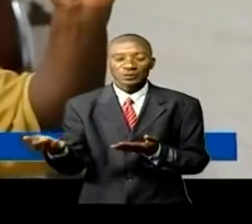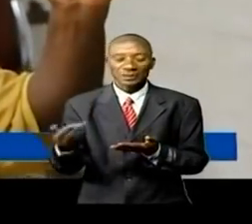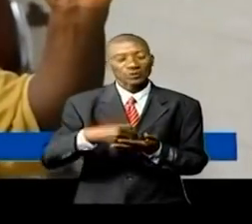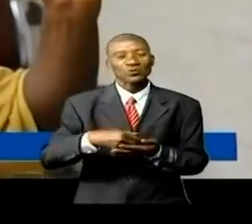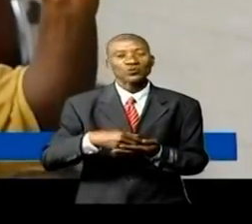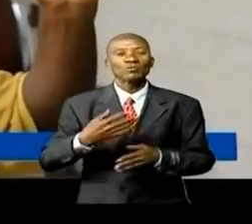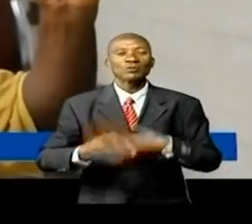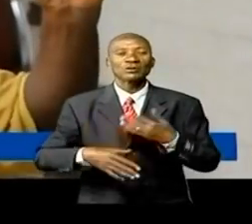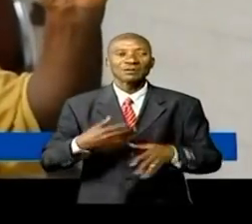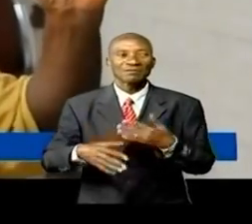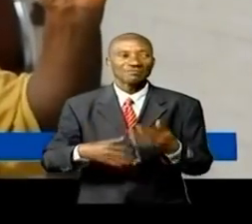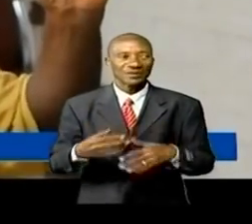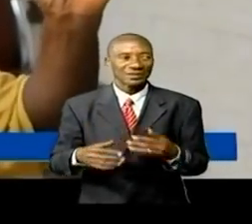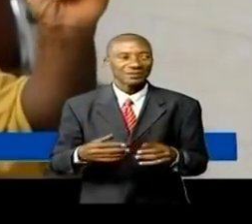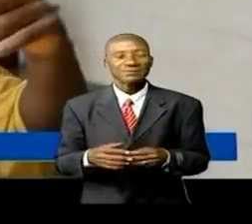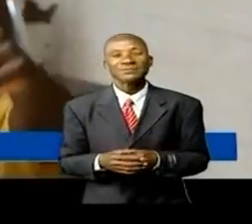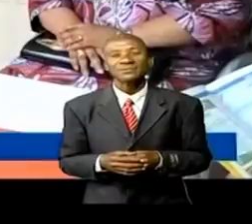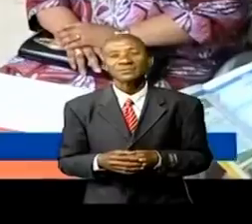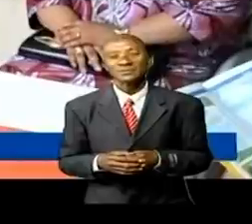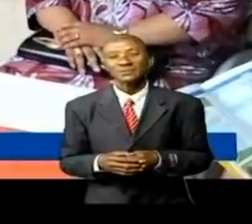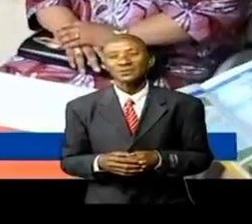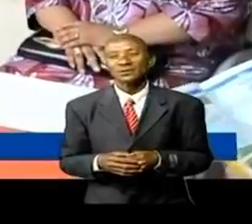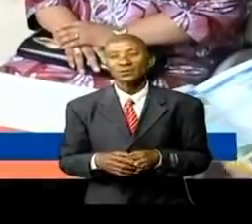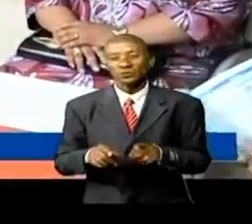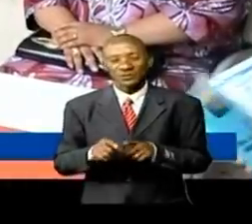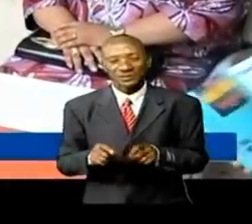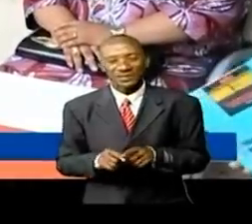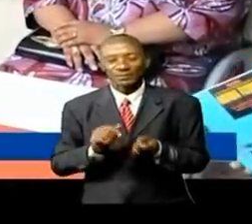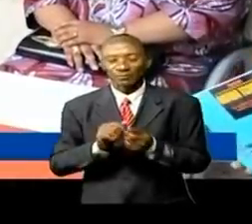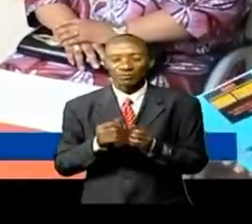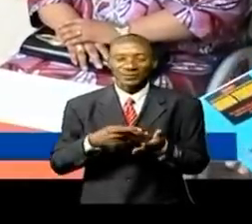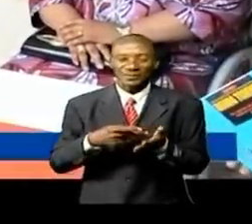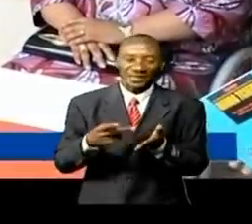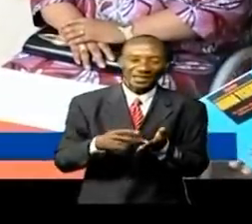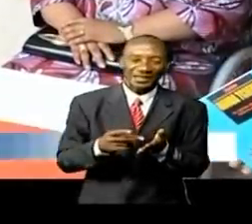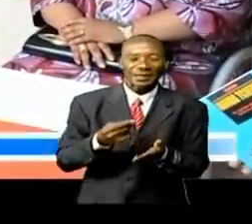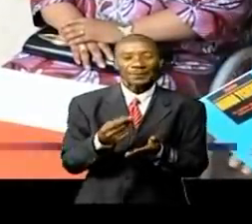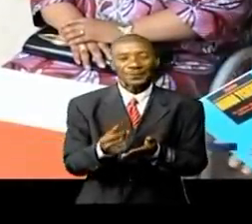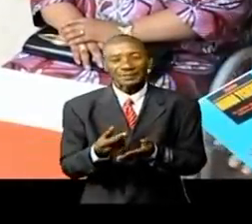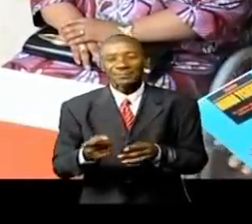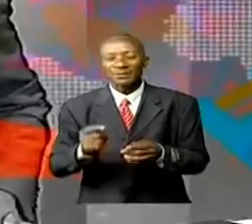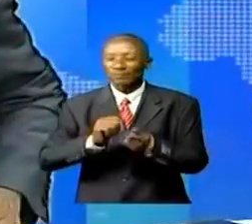notamment aux conditions de vie, de salaire et des primes ainsi que de la mégestion.